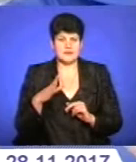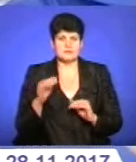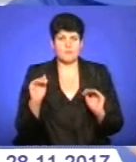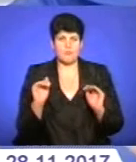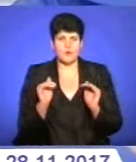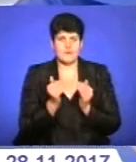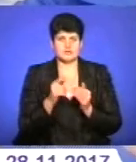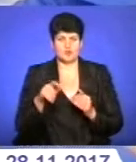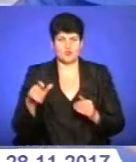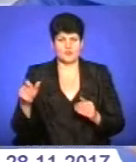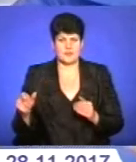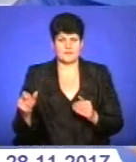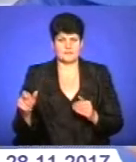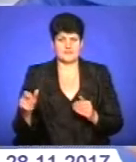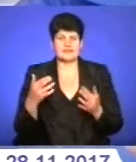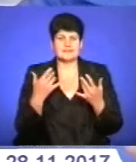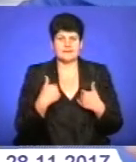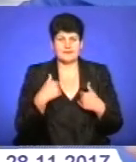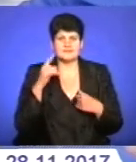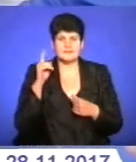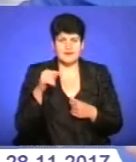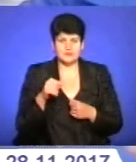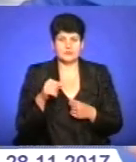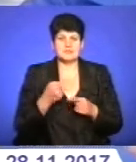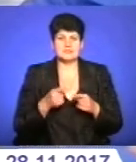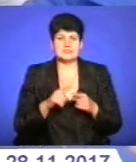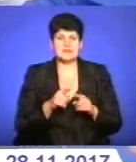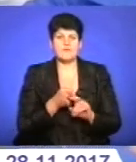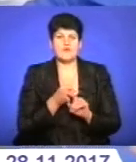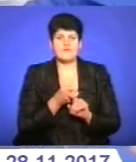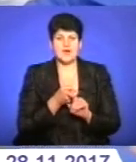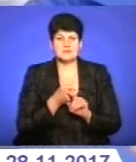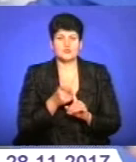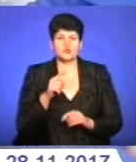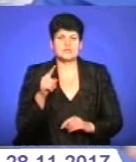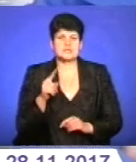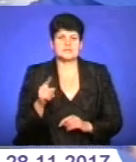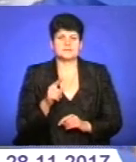Поменшало людей, в принципі. Наскільки я знаю, це пов'язано з